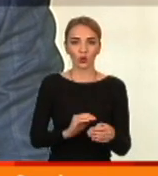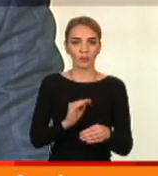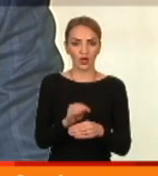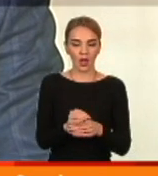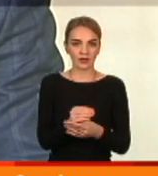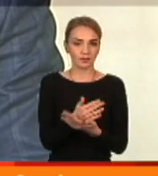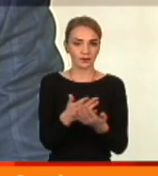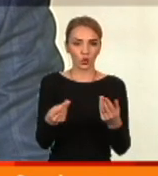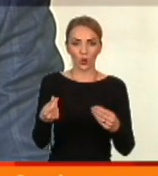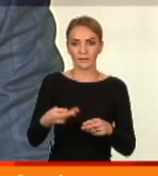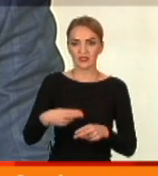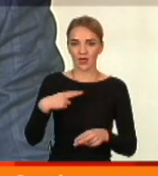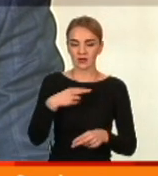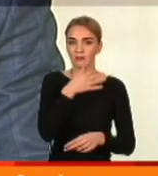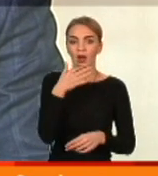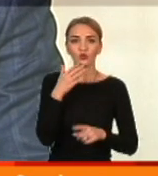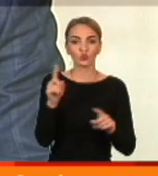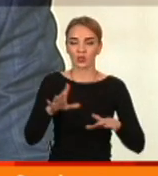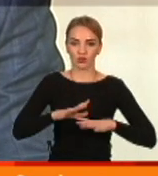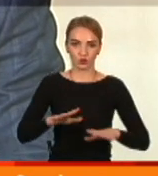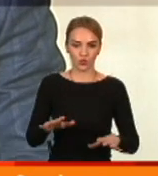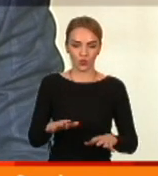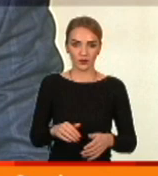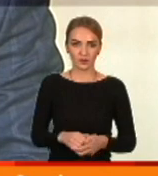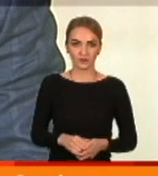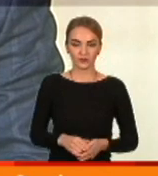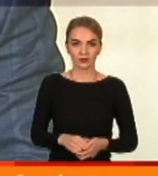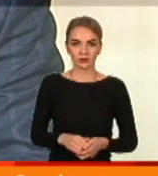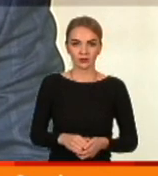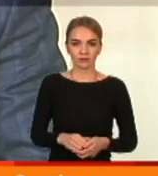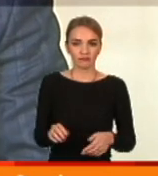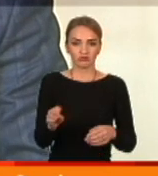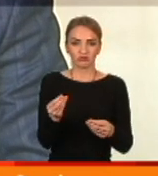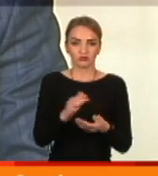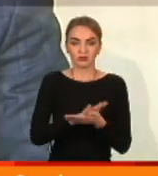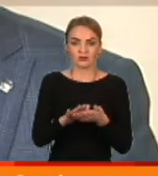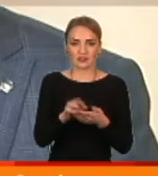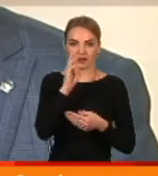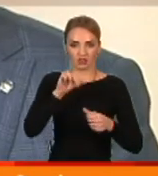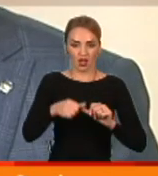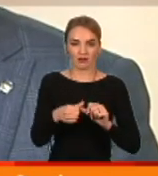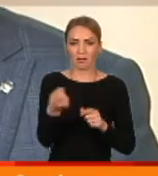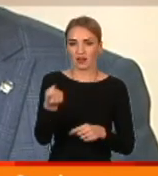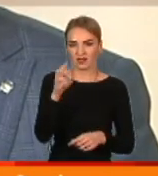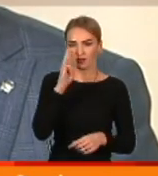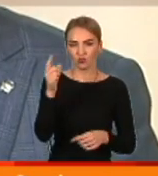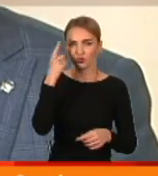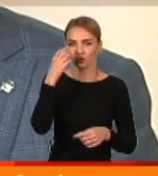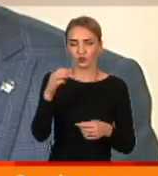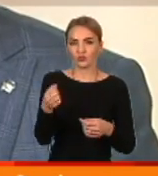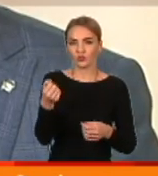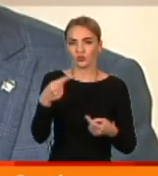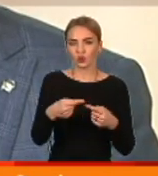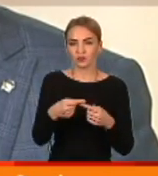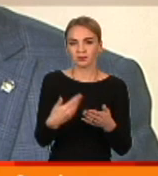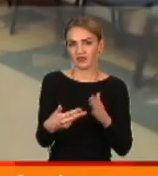отримували різні компенсації, ну багато чого не було, багато чого було отримано, і тобто, гола ставка була, вона дуже маленька зарплата. Я точно не пам'ятаю, але приблизно це,